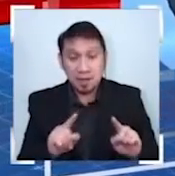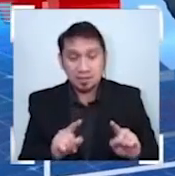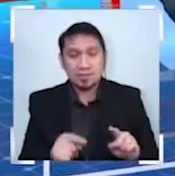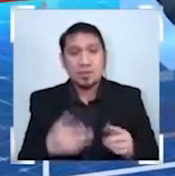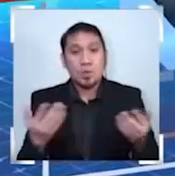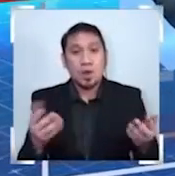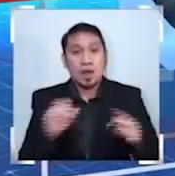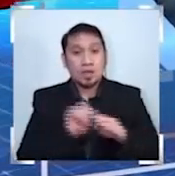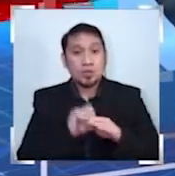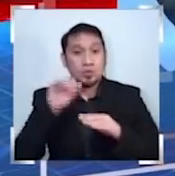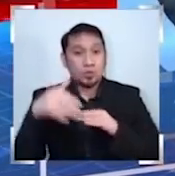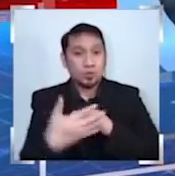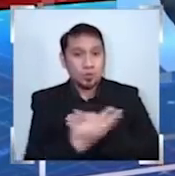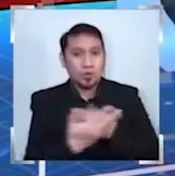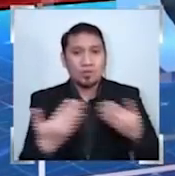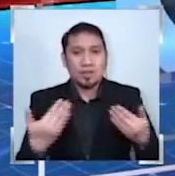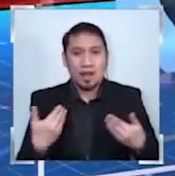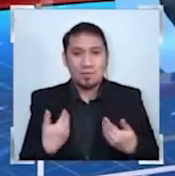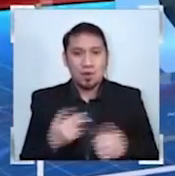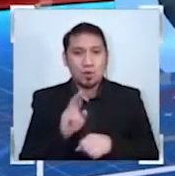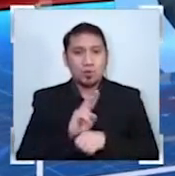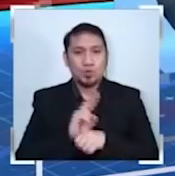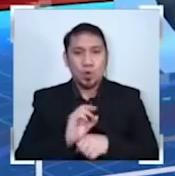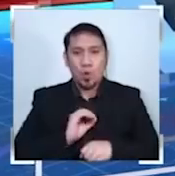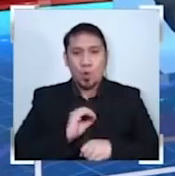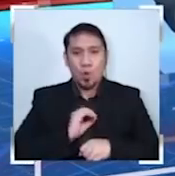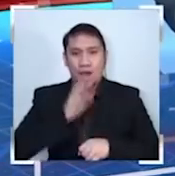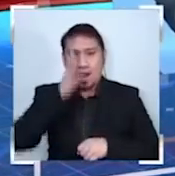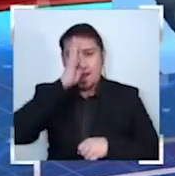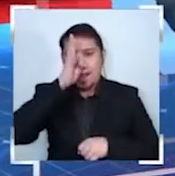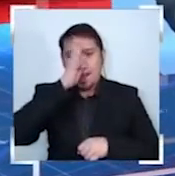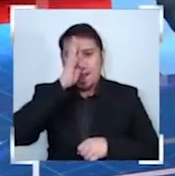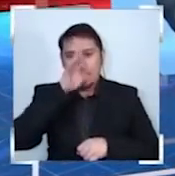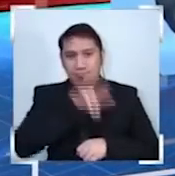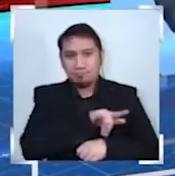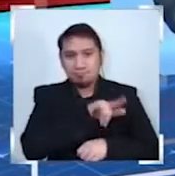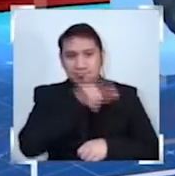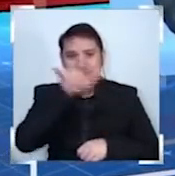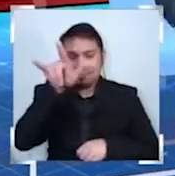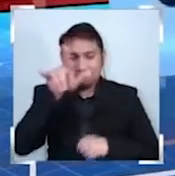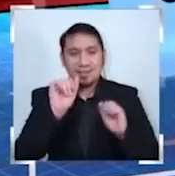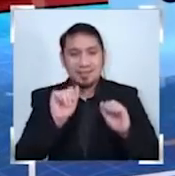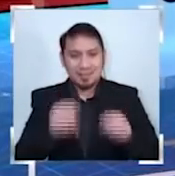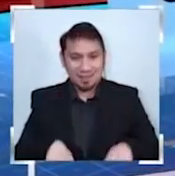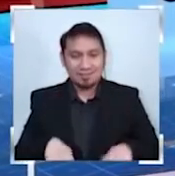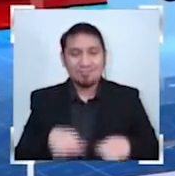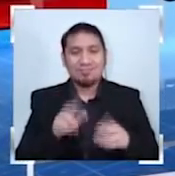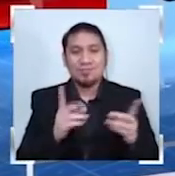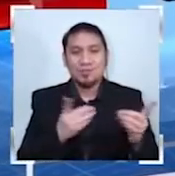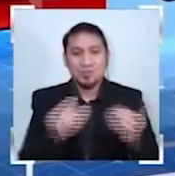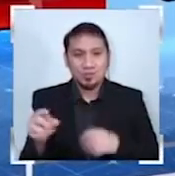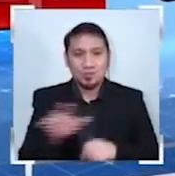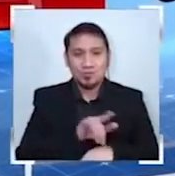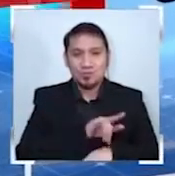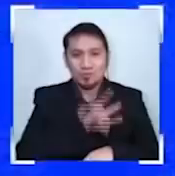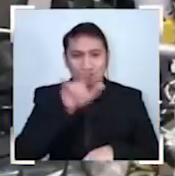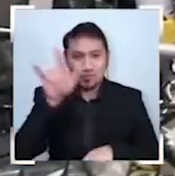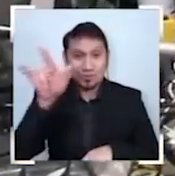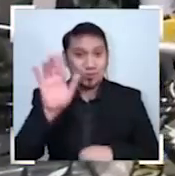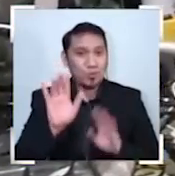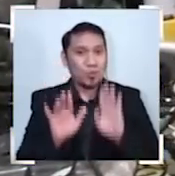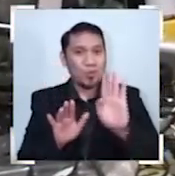aircraft. Gamit lang ang scrap materials na gawa niya mag-take off ang kanyang success!